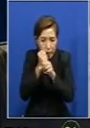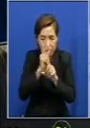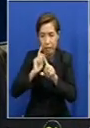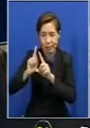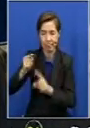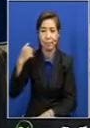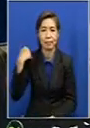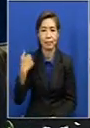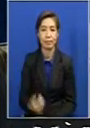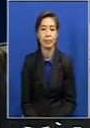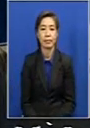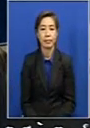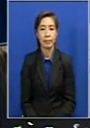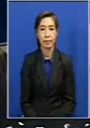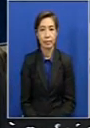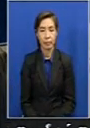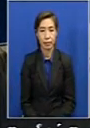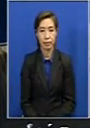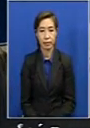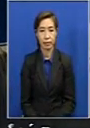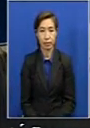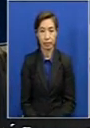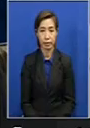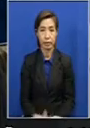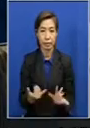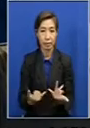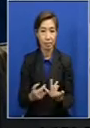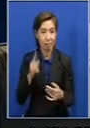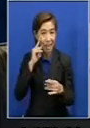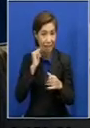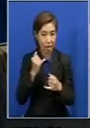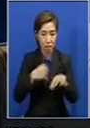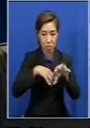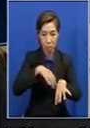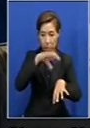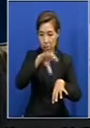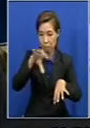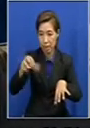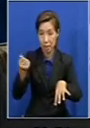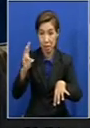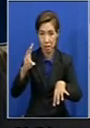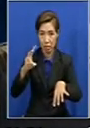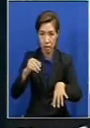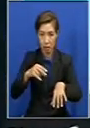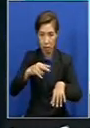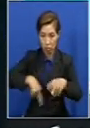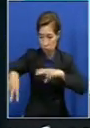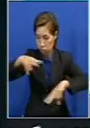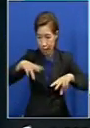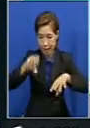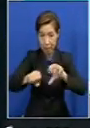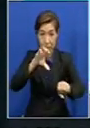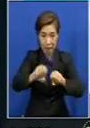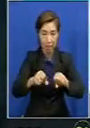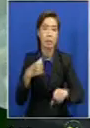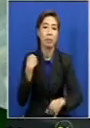ครับ ส่วนการกวาดล้าง17จุดในครั้งนี้ครับทำกันหลายพื้นที่ทั้งที่ในกรุงเทพก็หลายจุดเหมือนกัน